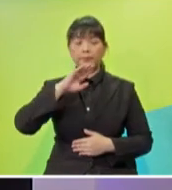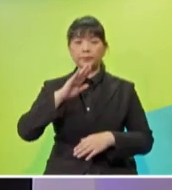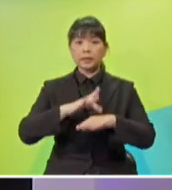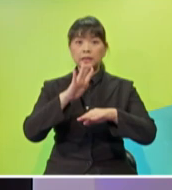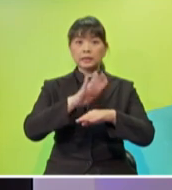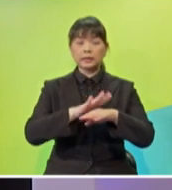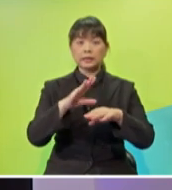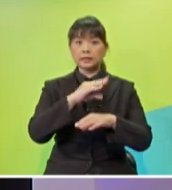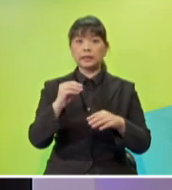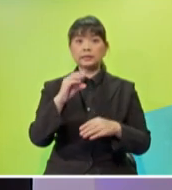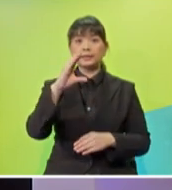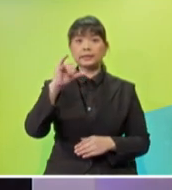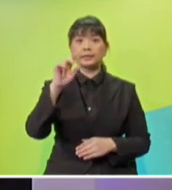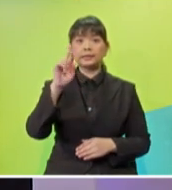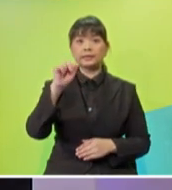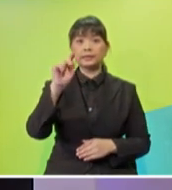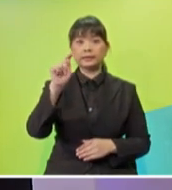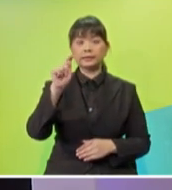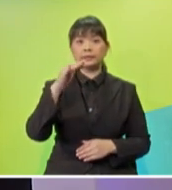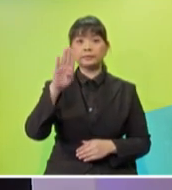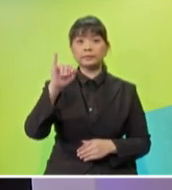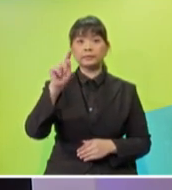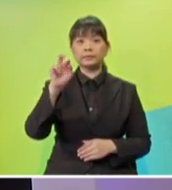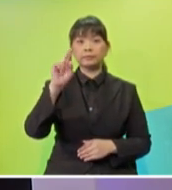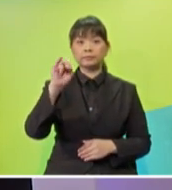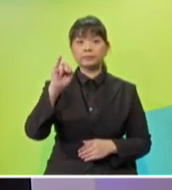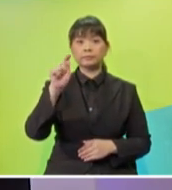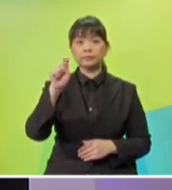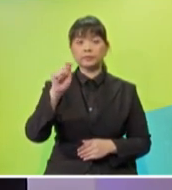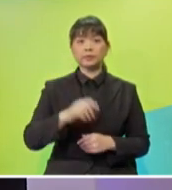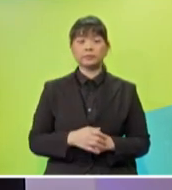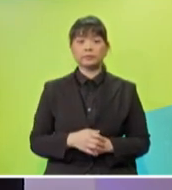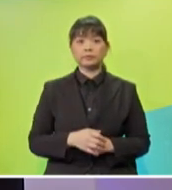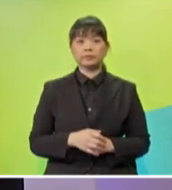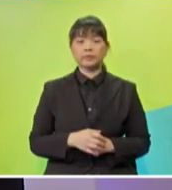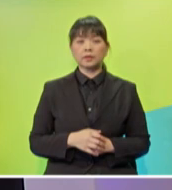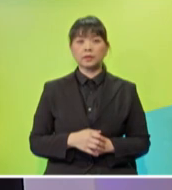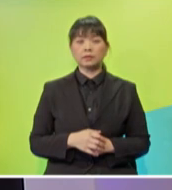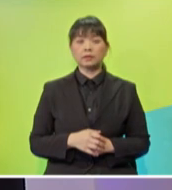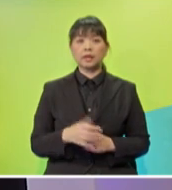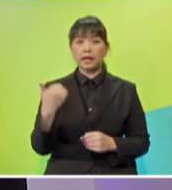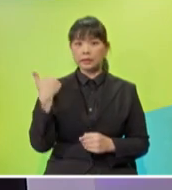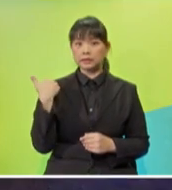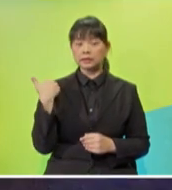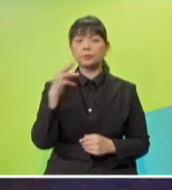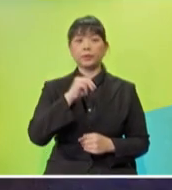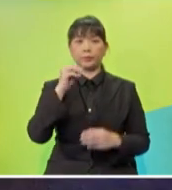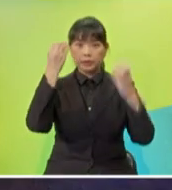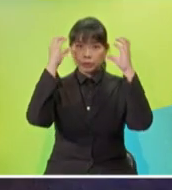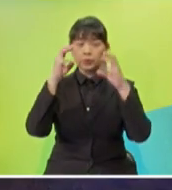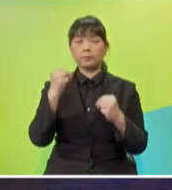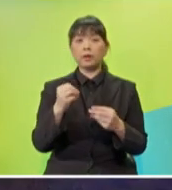dan ceret ini dengan pusat lingkaran kita ada tak Anda kongsi